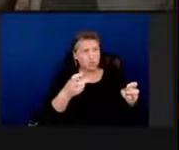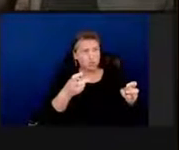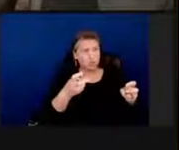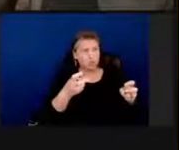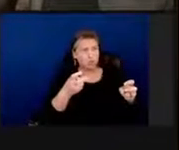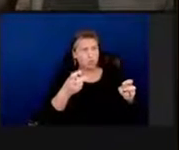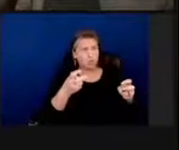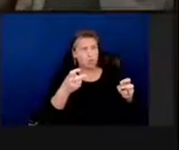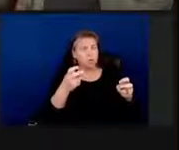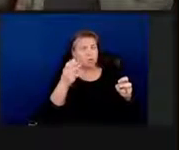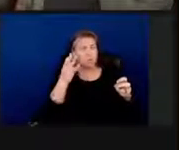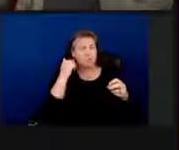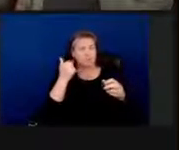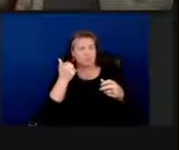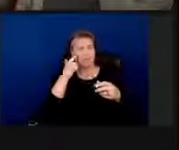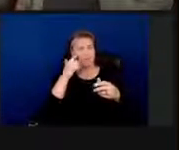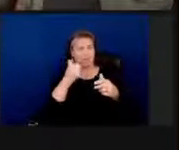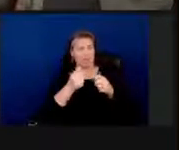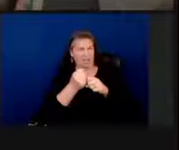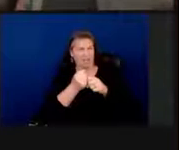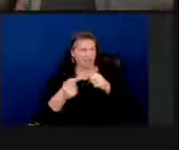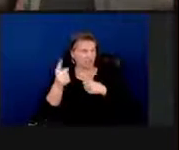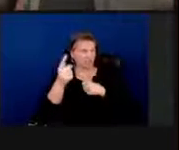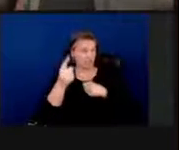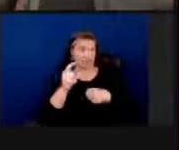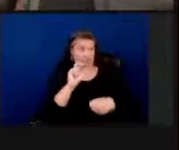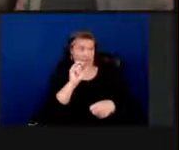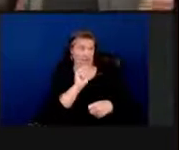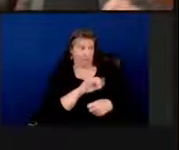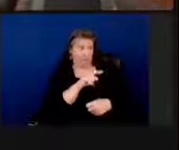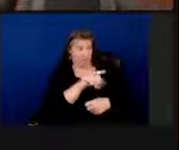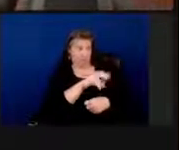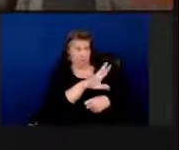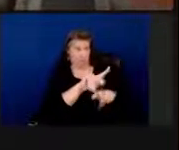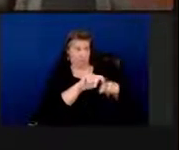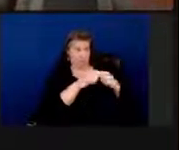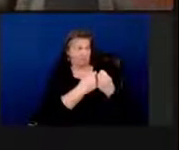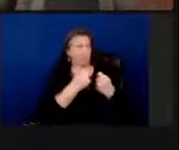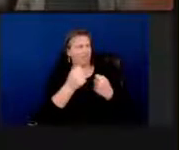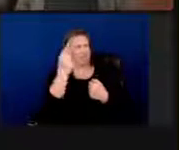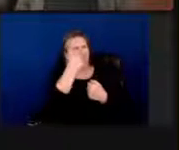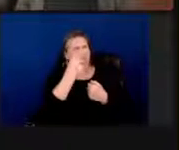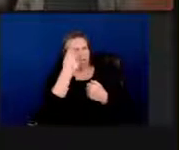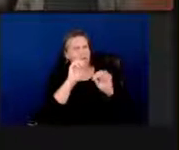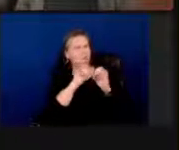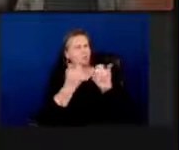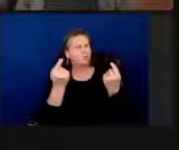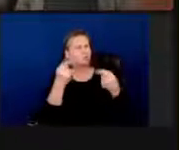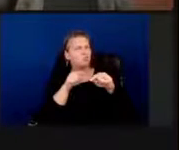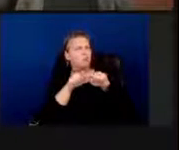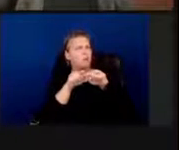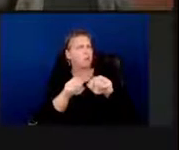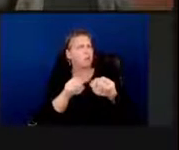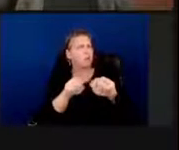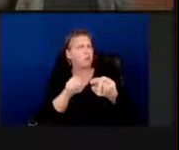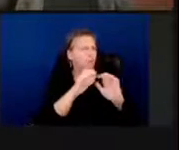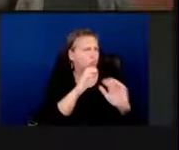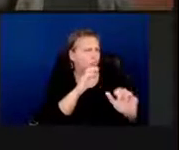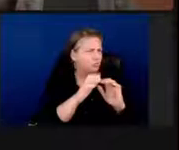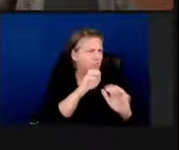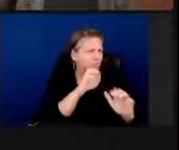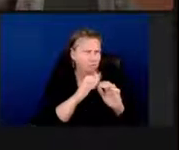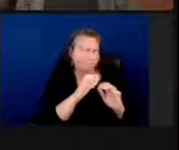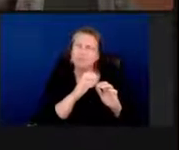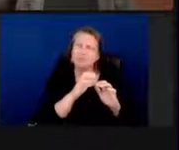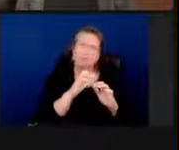مهمة جدا وستستمر في العام 2023-2024، وبالتالي هل يمكنكم أن تفكروا